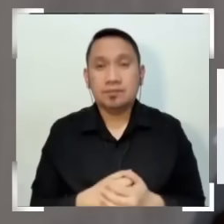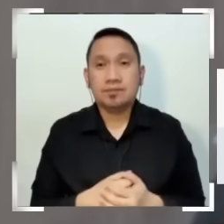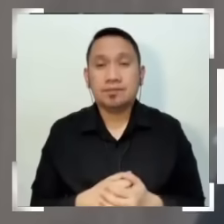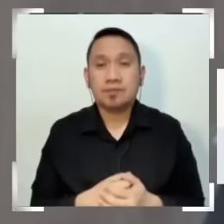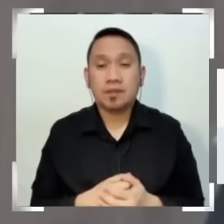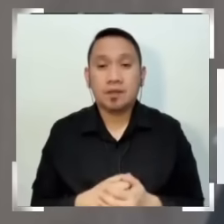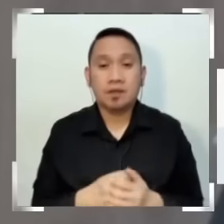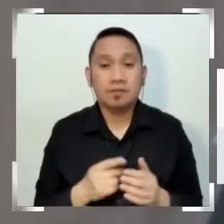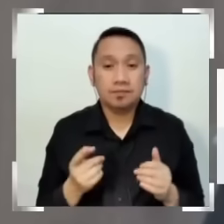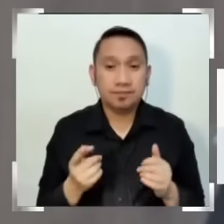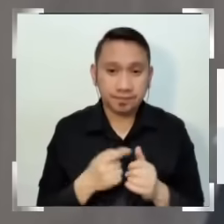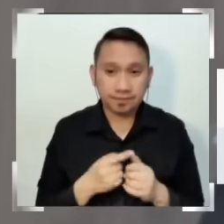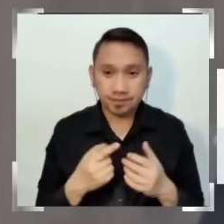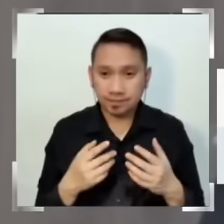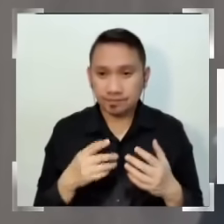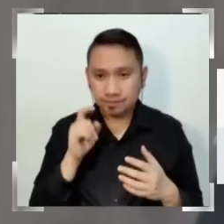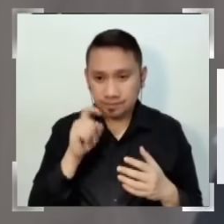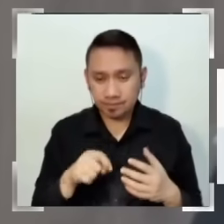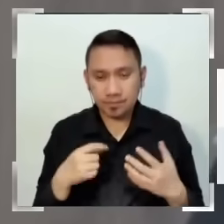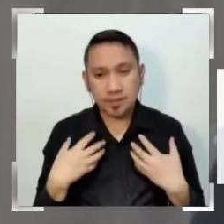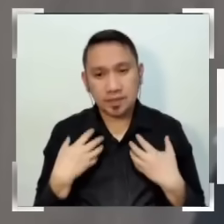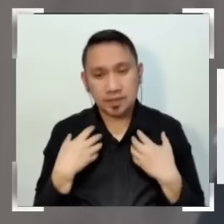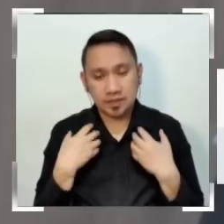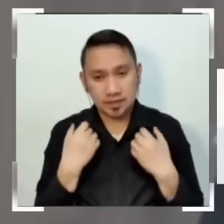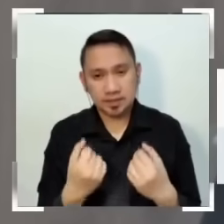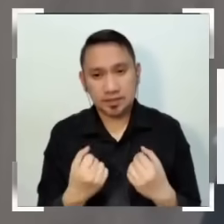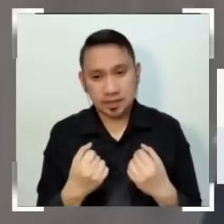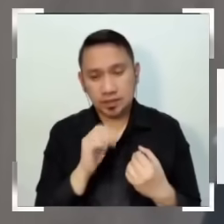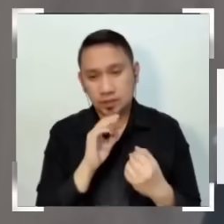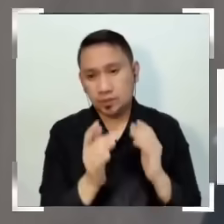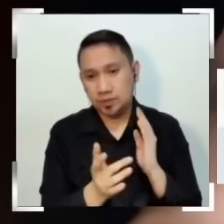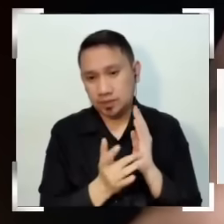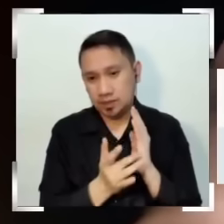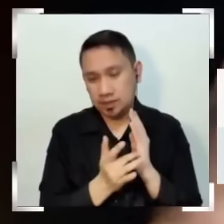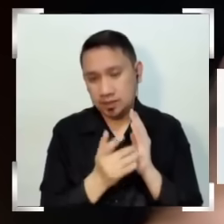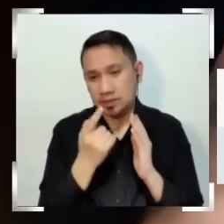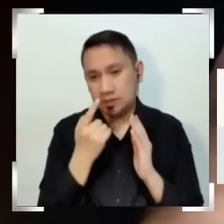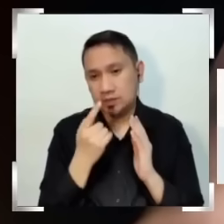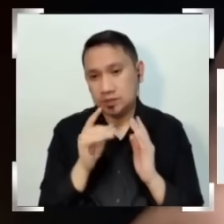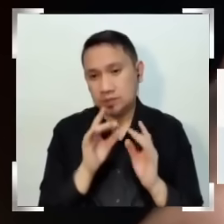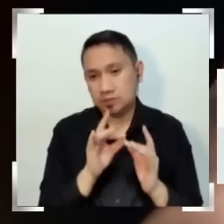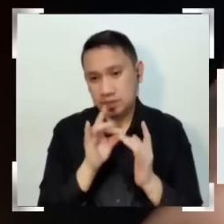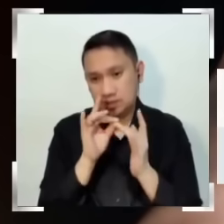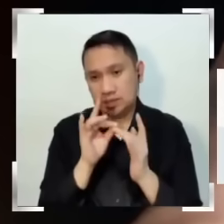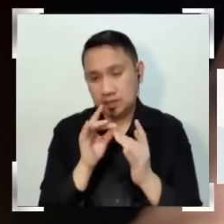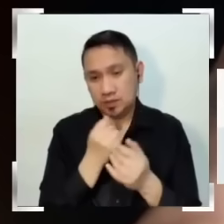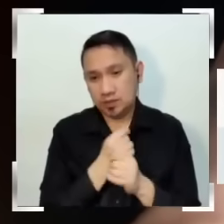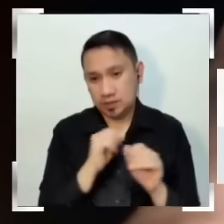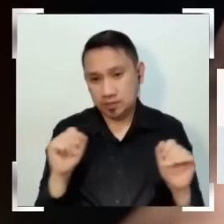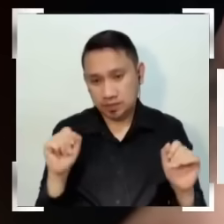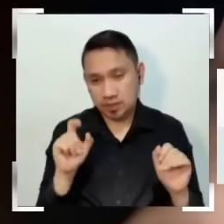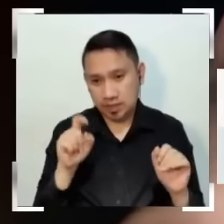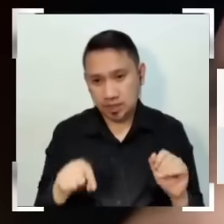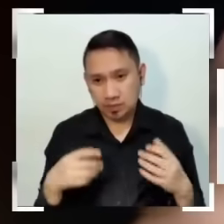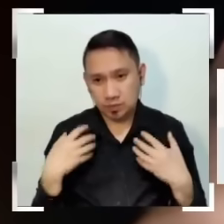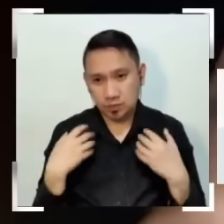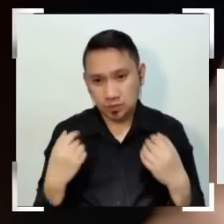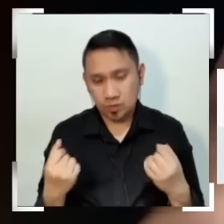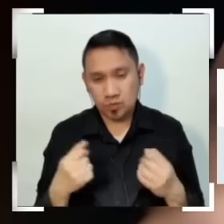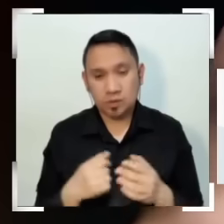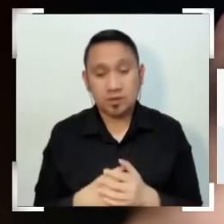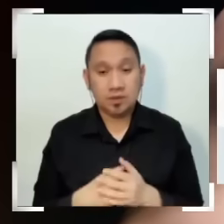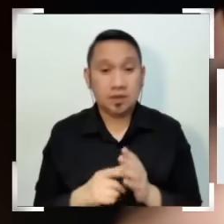no? Our capability, cybersecurity. Naibalik din ang website pasado alas 5 ng hapon